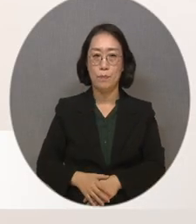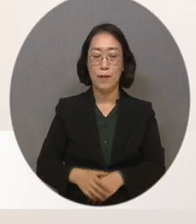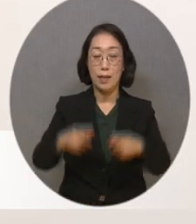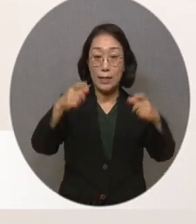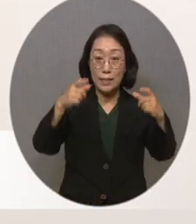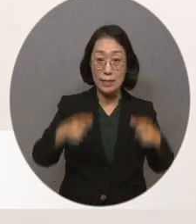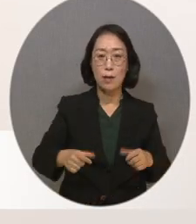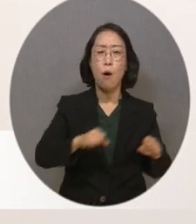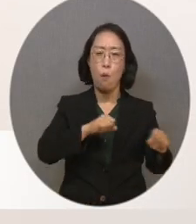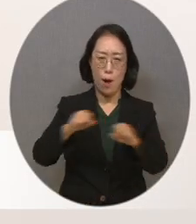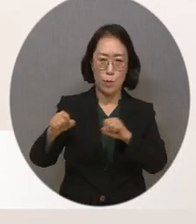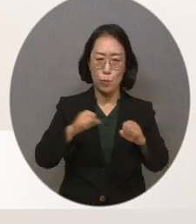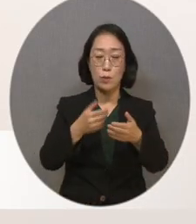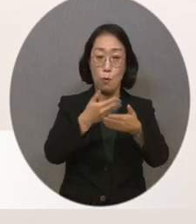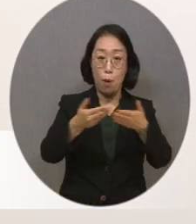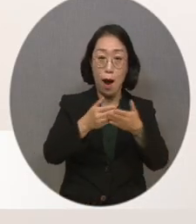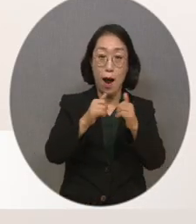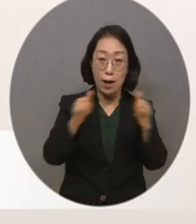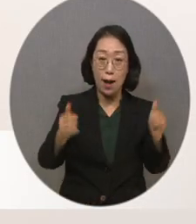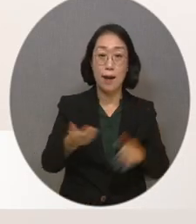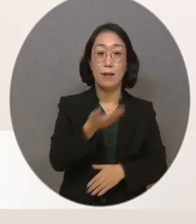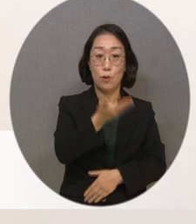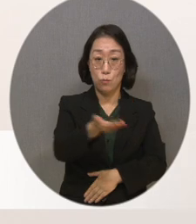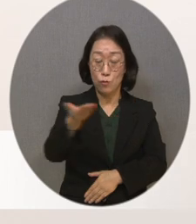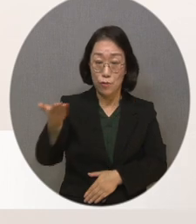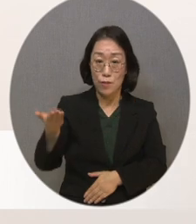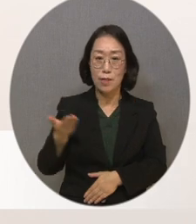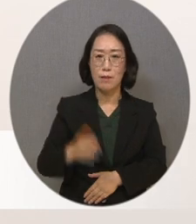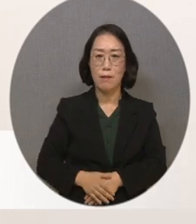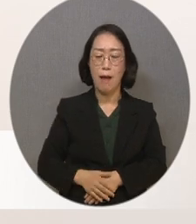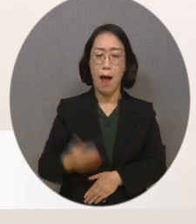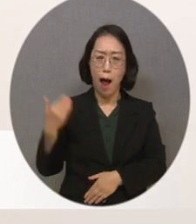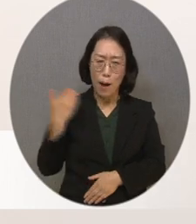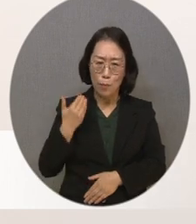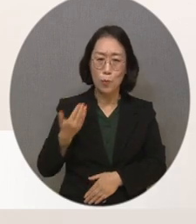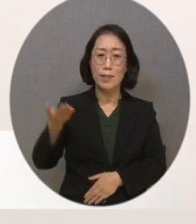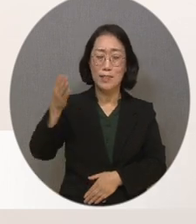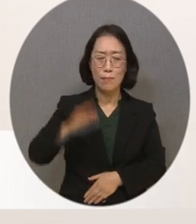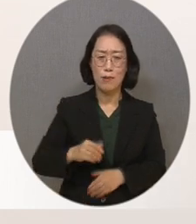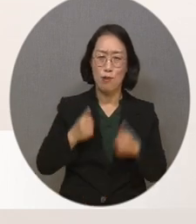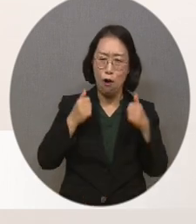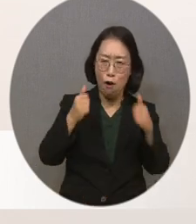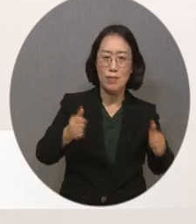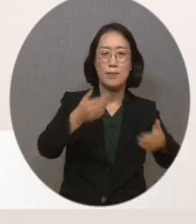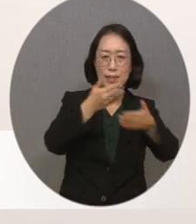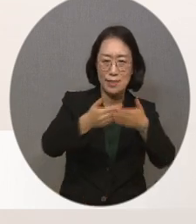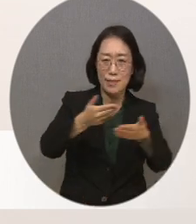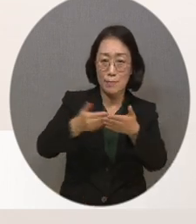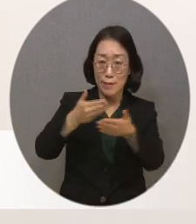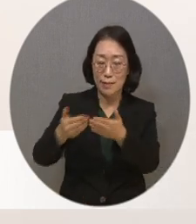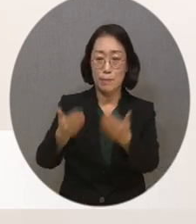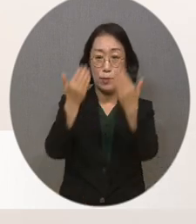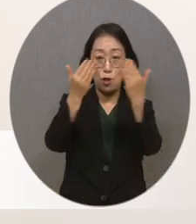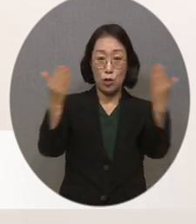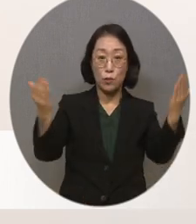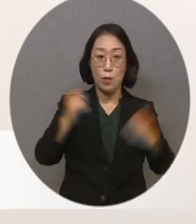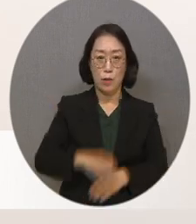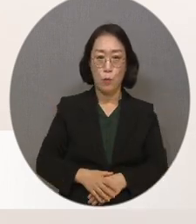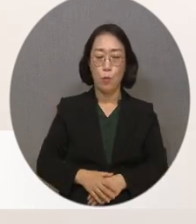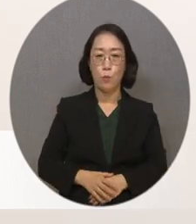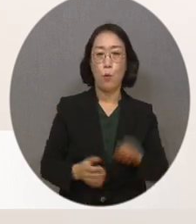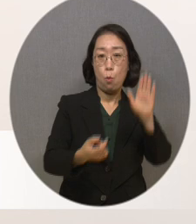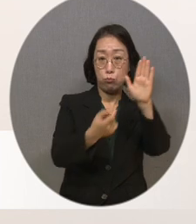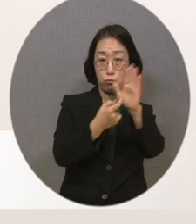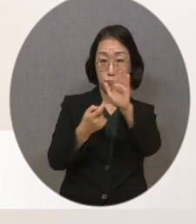작가님들이 언덕으로면서 열심히 또 작품에 임하시고 또 전시회 하시고 출품회